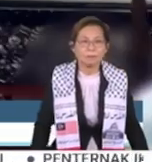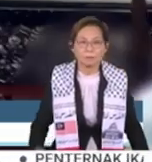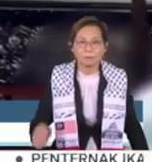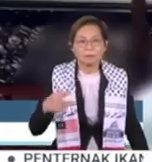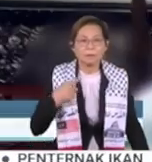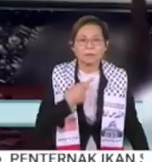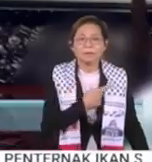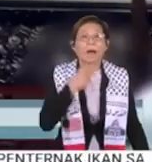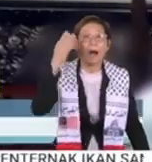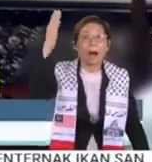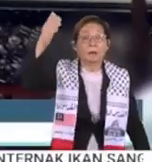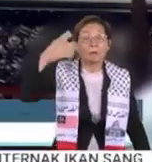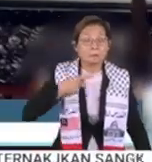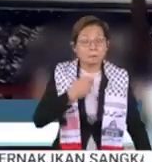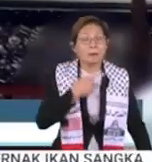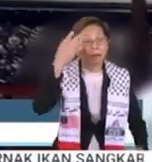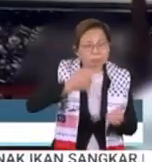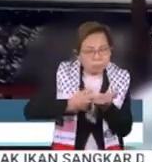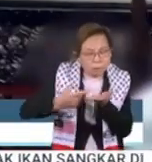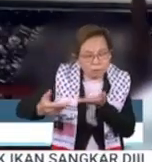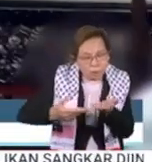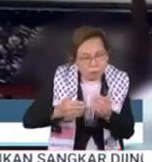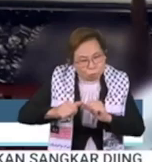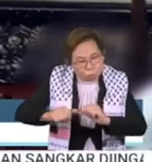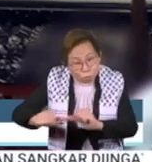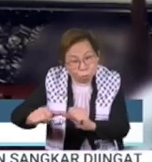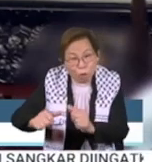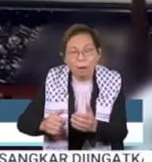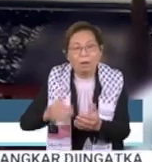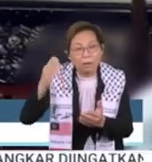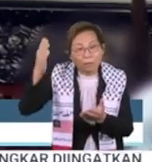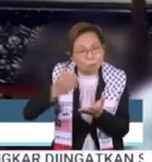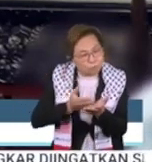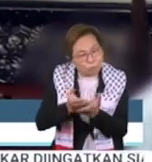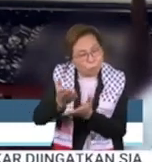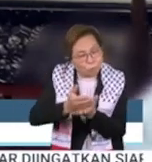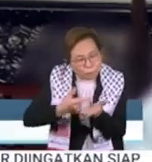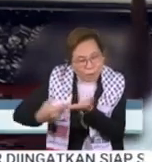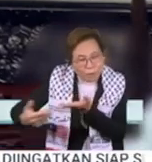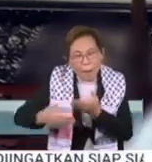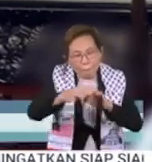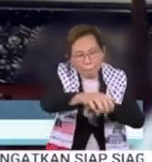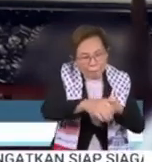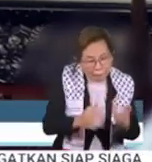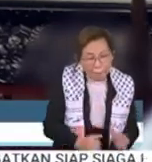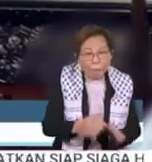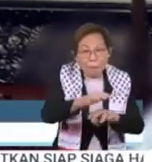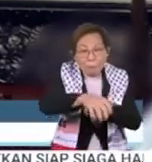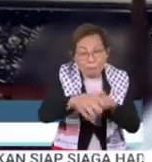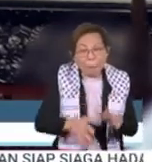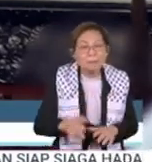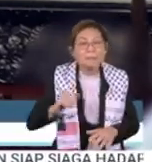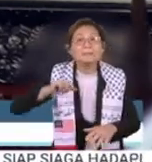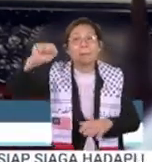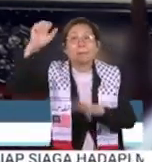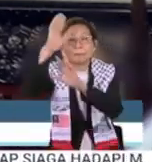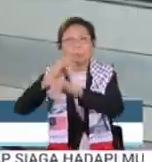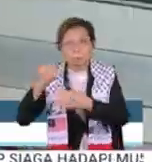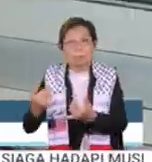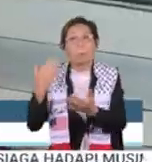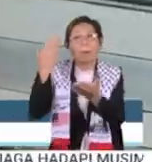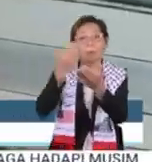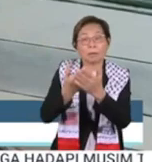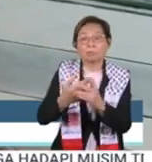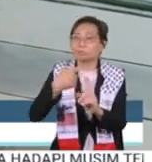Kita akan berbincang terus dengan pihak pertanian negeri Sabah dan Sarawak, dan setakat ini mereka memberi reaksi yang